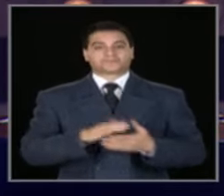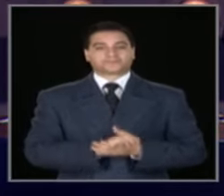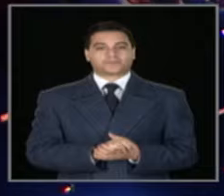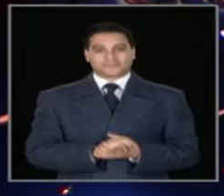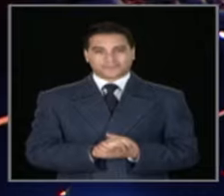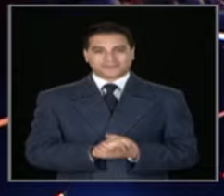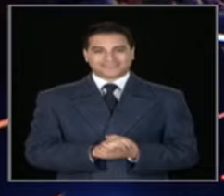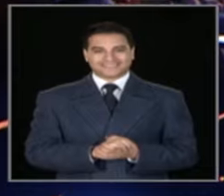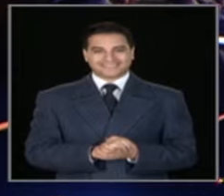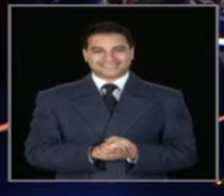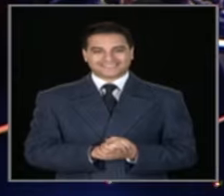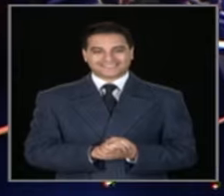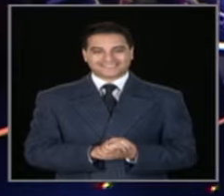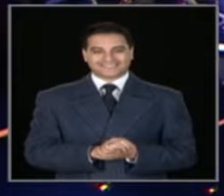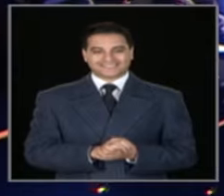والسؤال هو